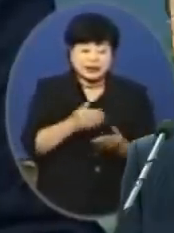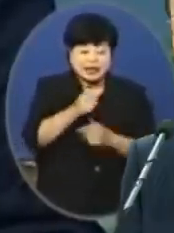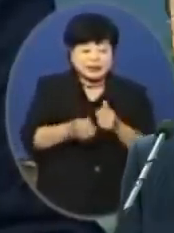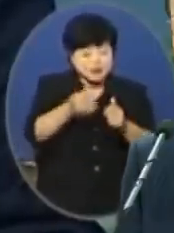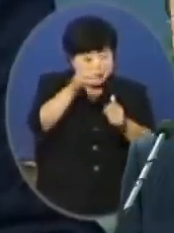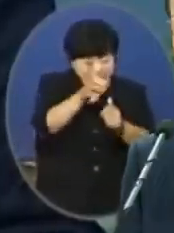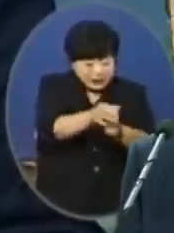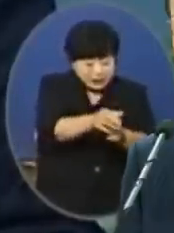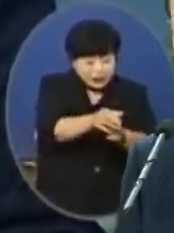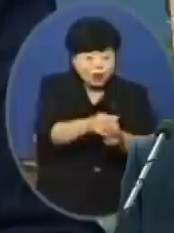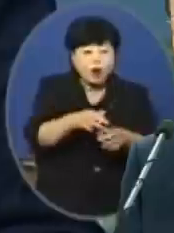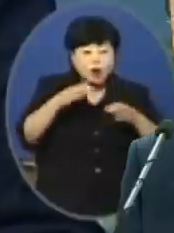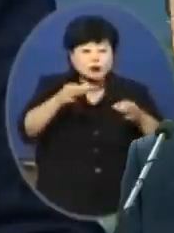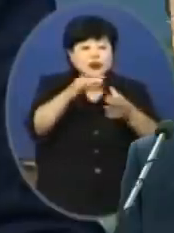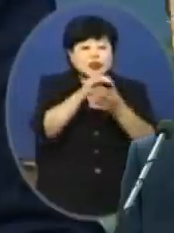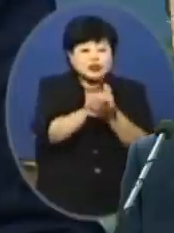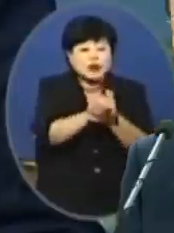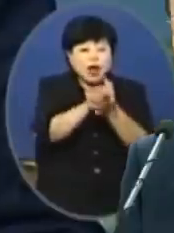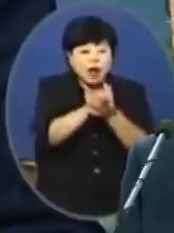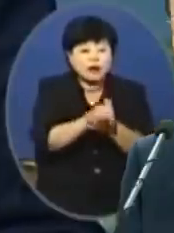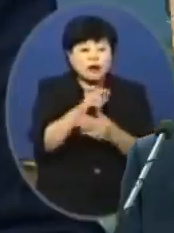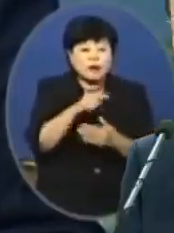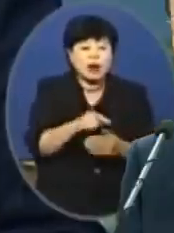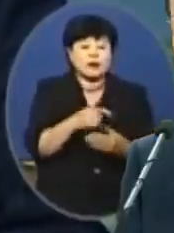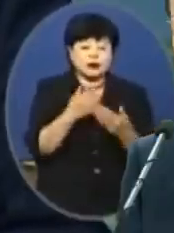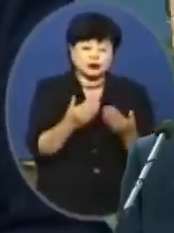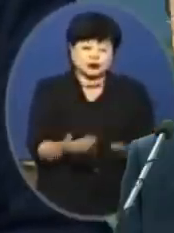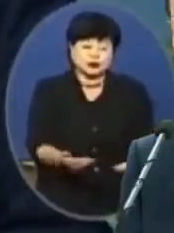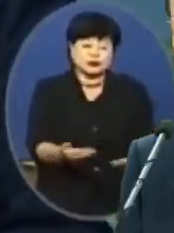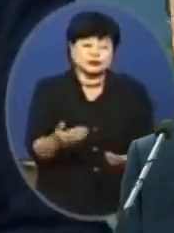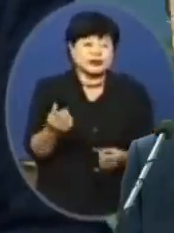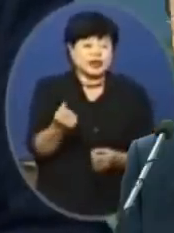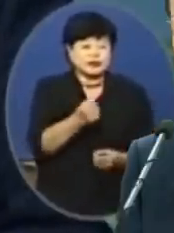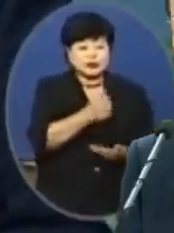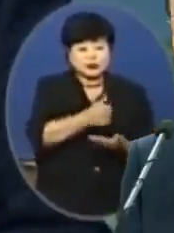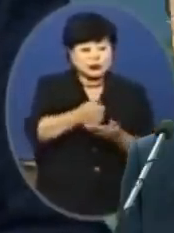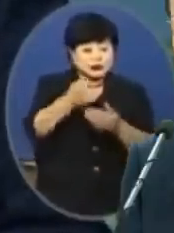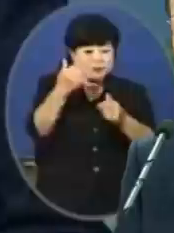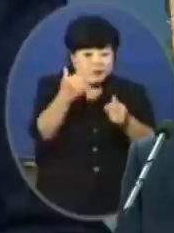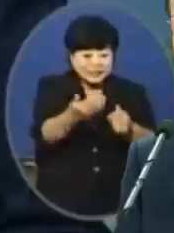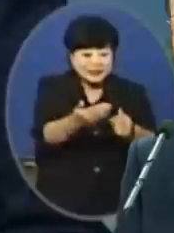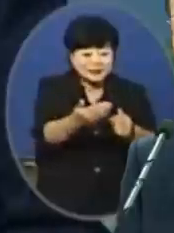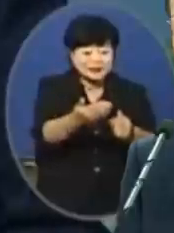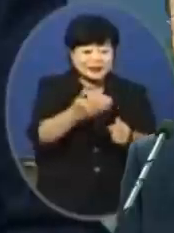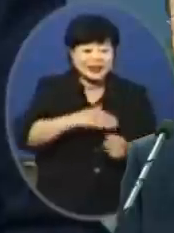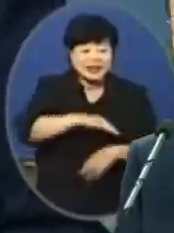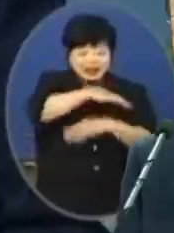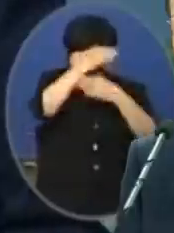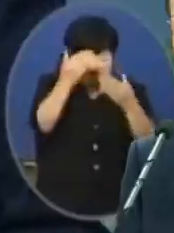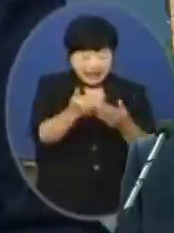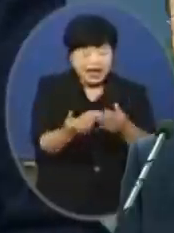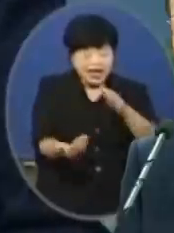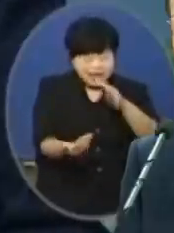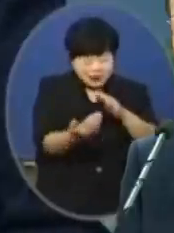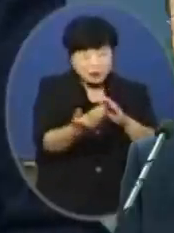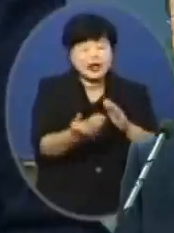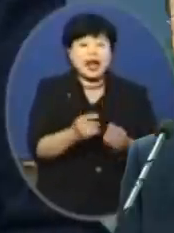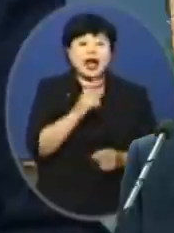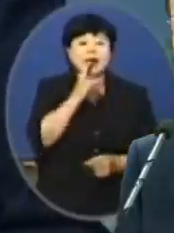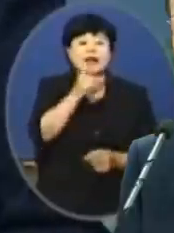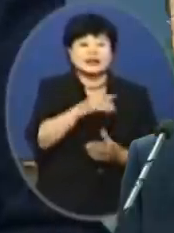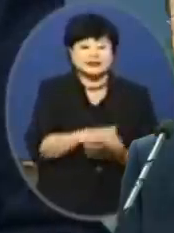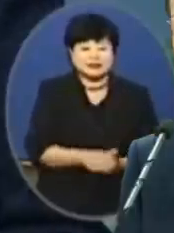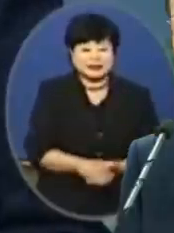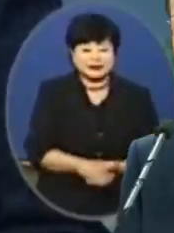다 맡기도록 부르시어 기도하고 마음의 휴식을 가지면 주님이 내가 다 이루었다는 것을 성취시켜 주는